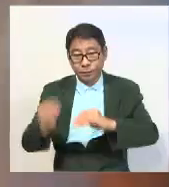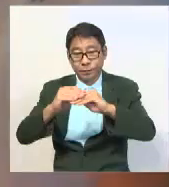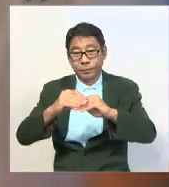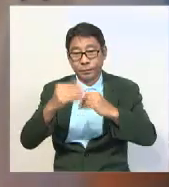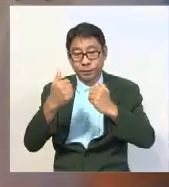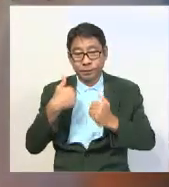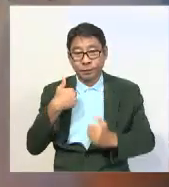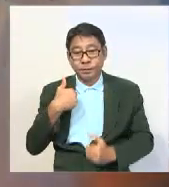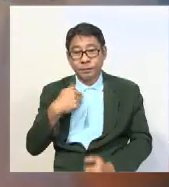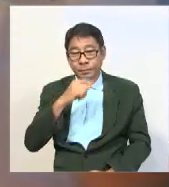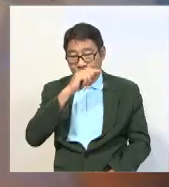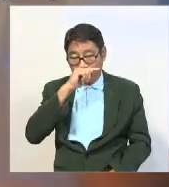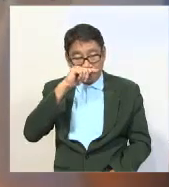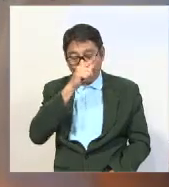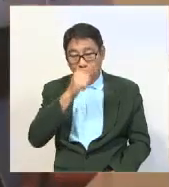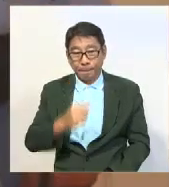ให้